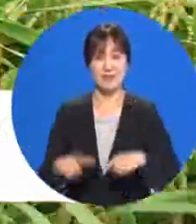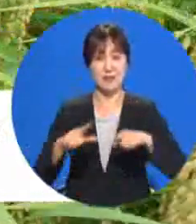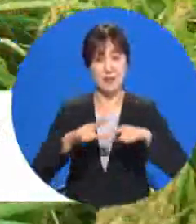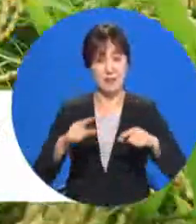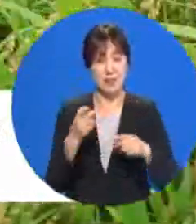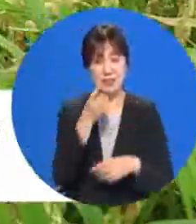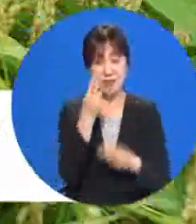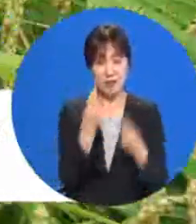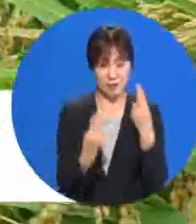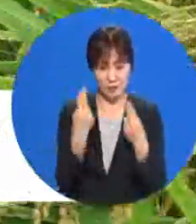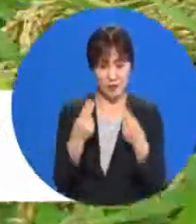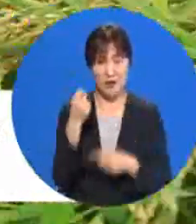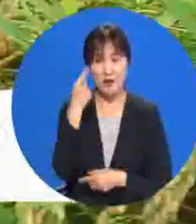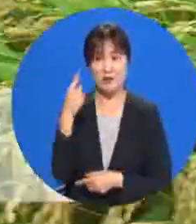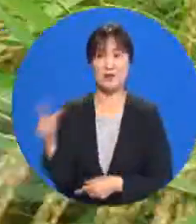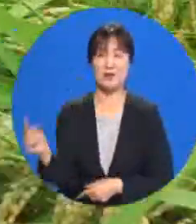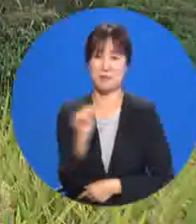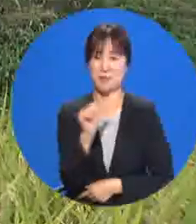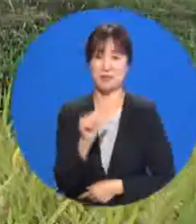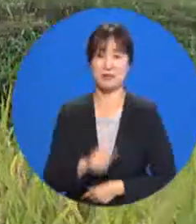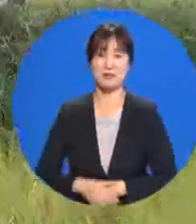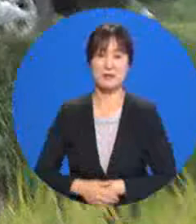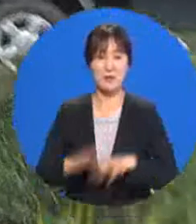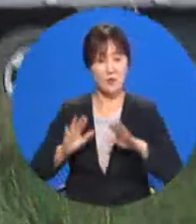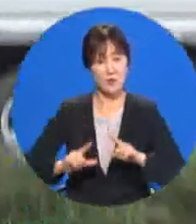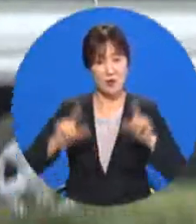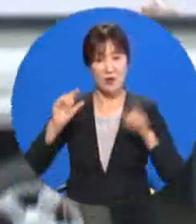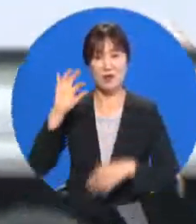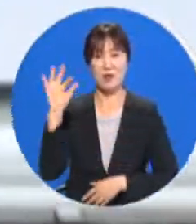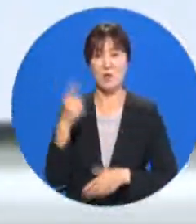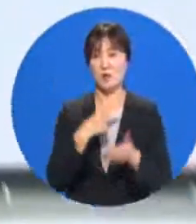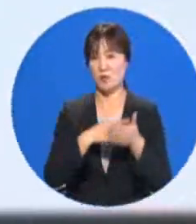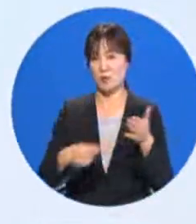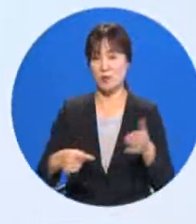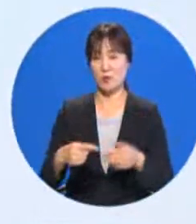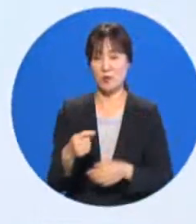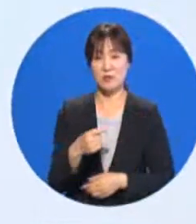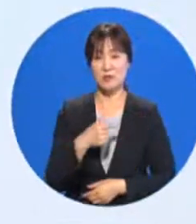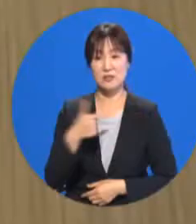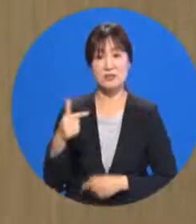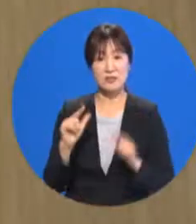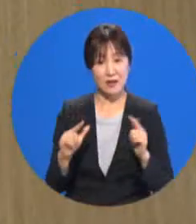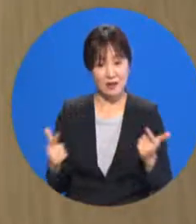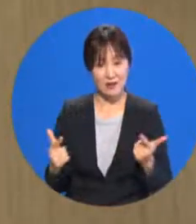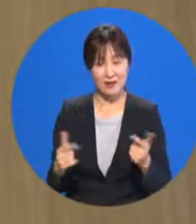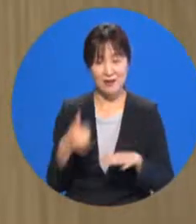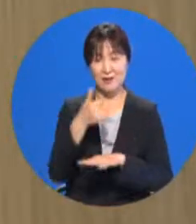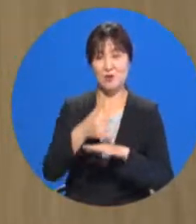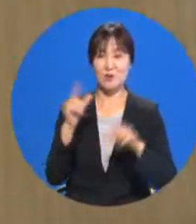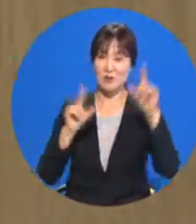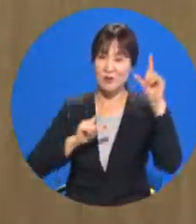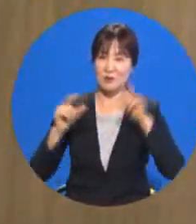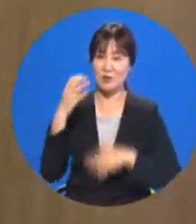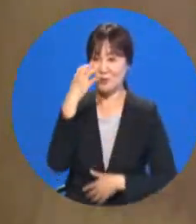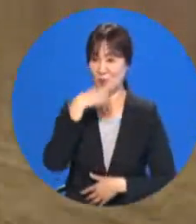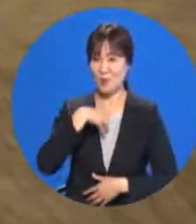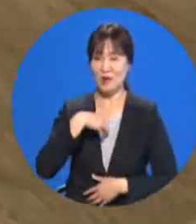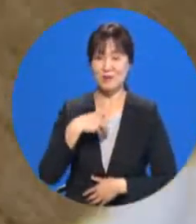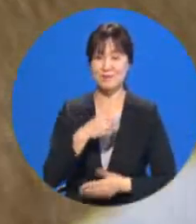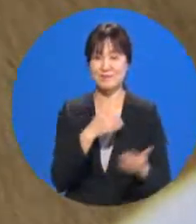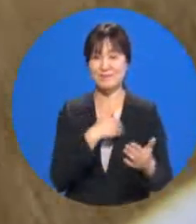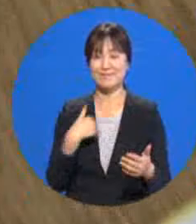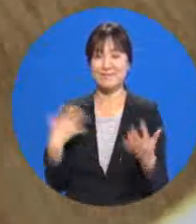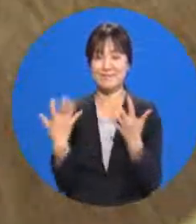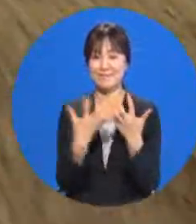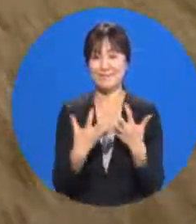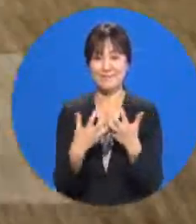비교하면 한 달 이상 빠른 겁니다. 올해는 태풍 피해도 크지 않아 농민들의 얼굴에도 보람이 가득합니다. 이